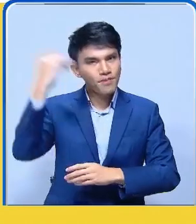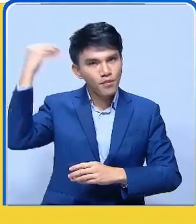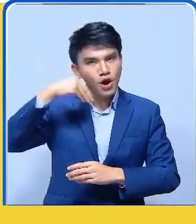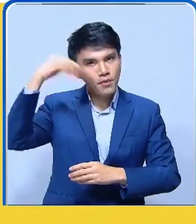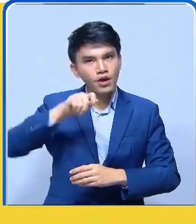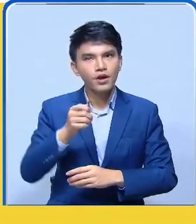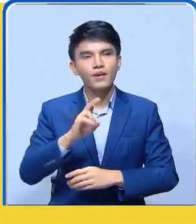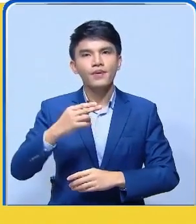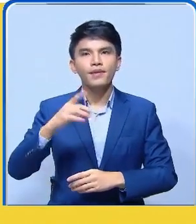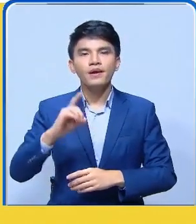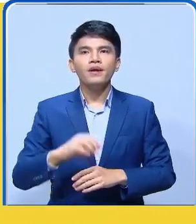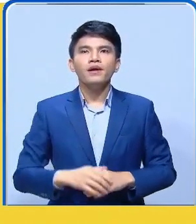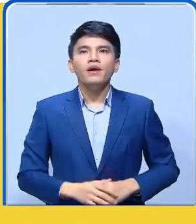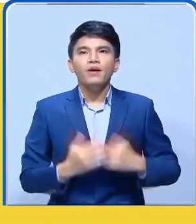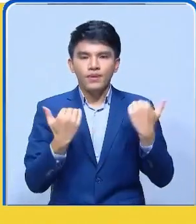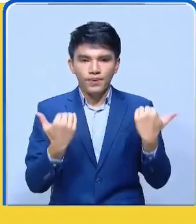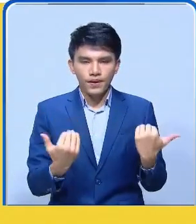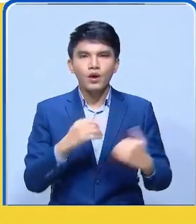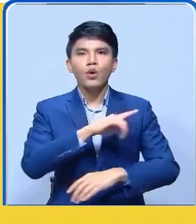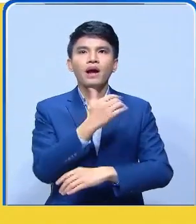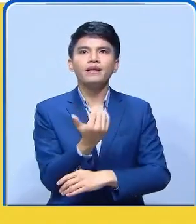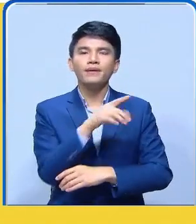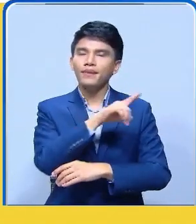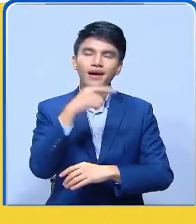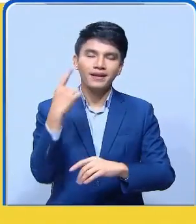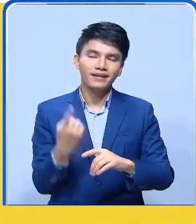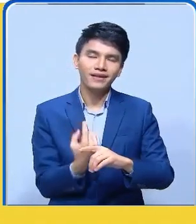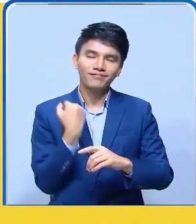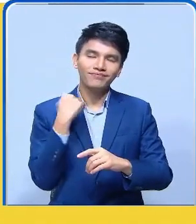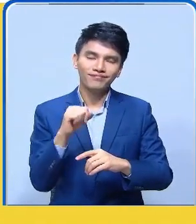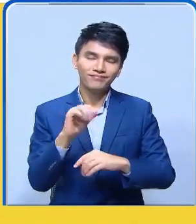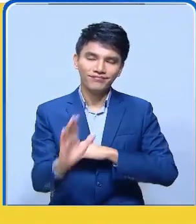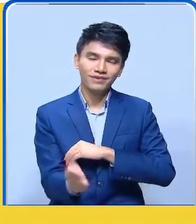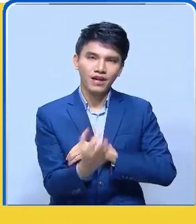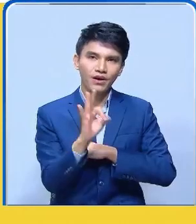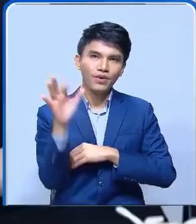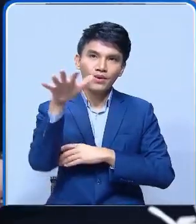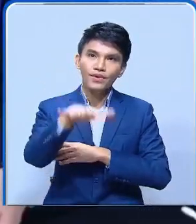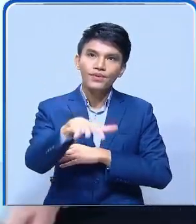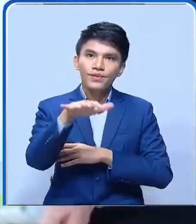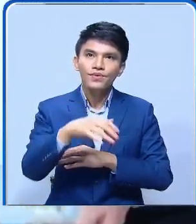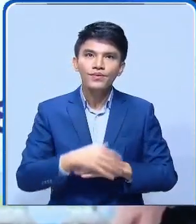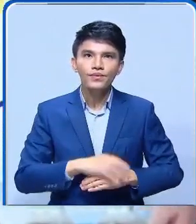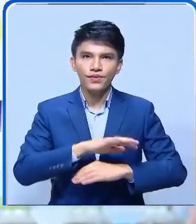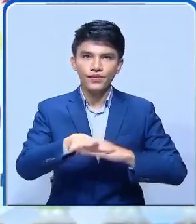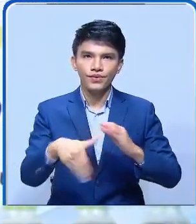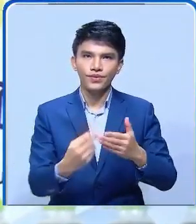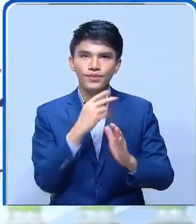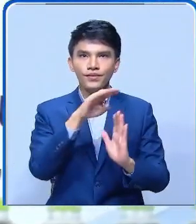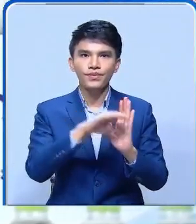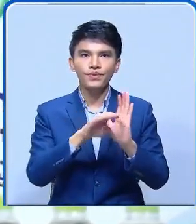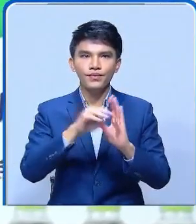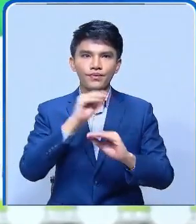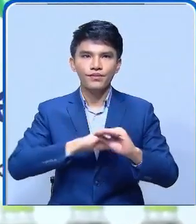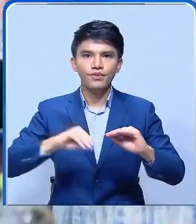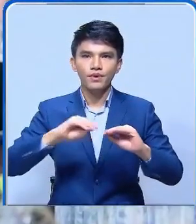ช่อง7 HD นะคะตั้งแต่วันนี้ถึง15ตุลาคมนี้9โมงเช้าถึง5โมงเย็นท่านสอบถามข้อมูลเพิ่มเติมได้นะ